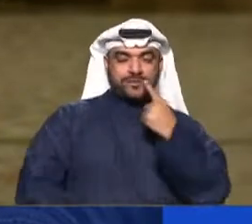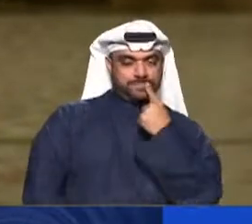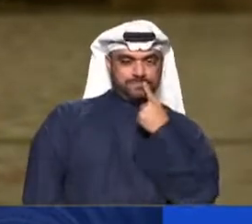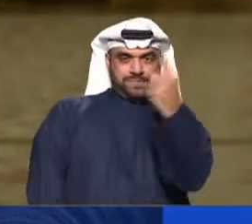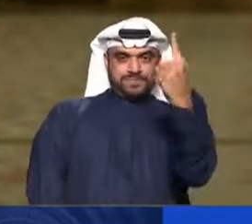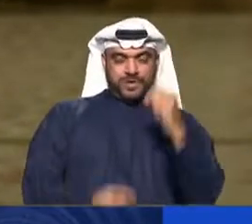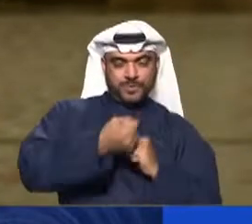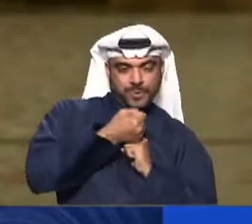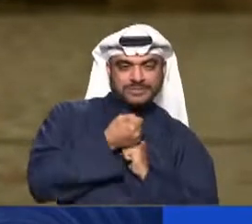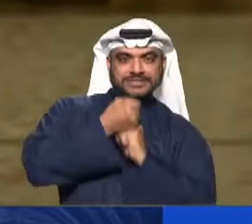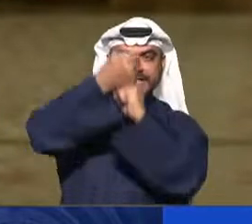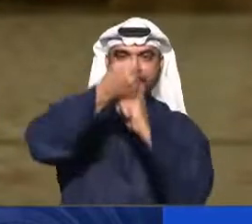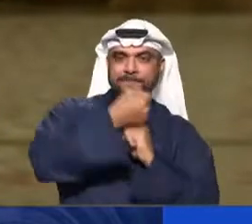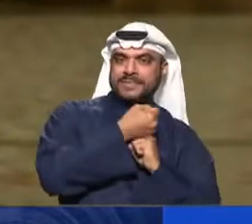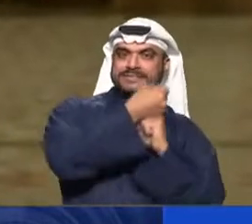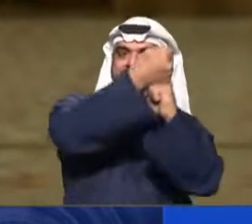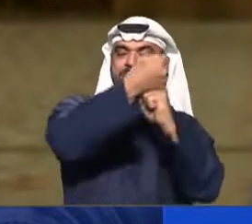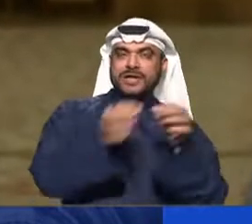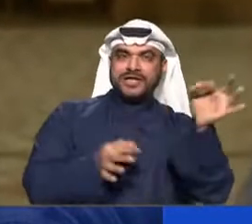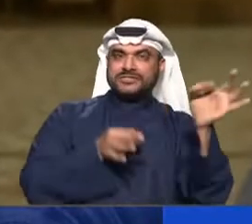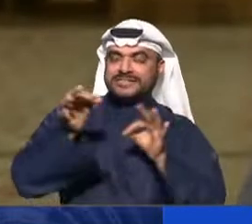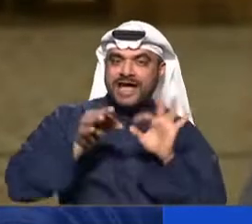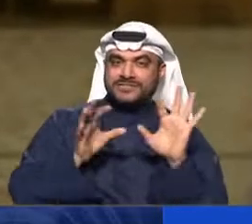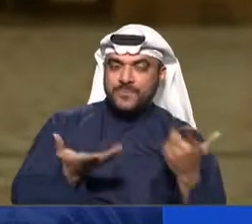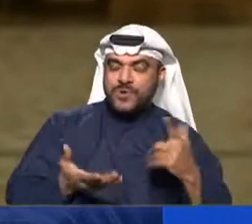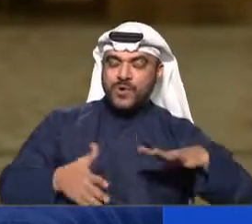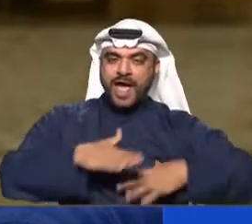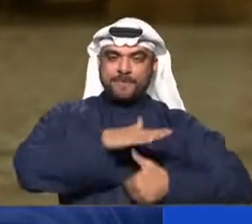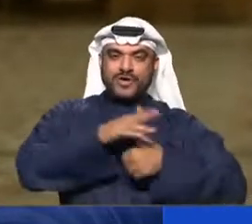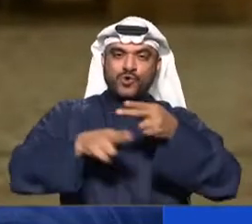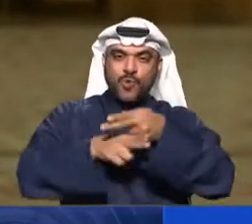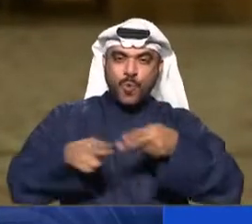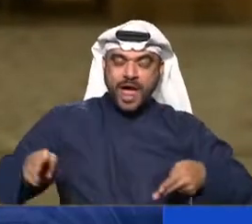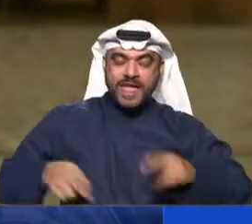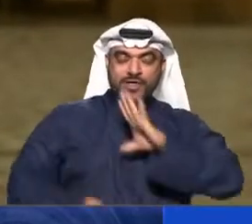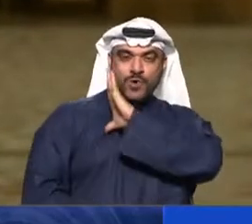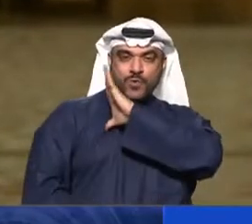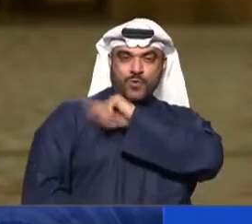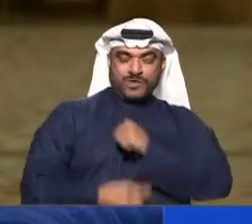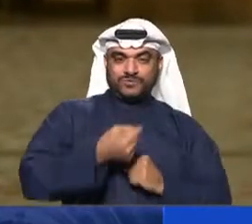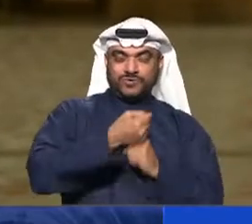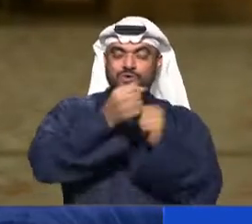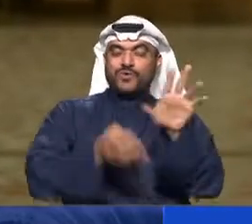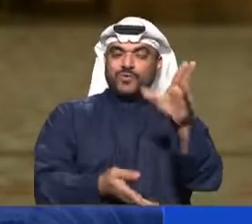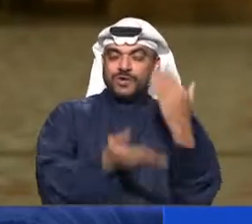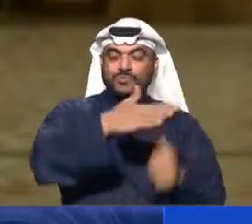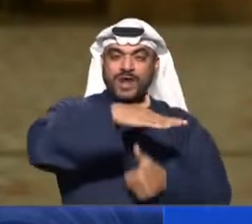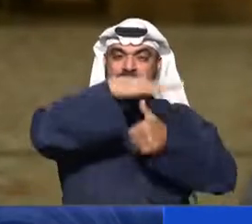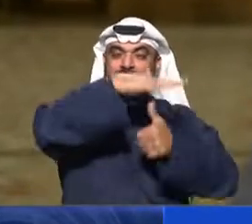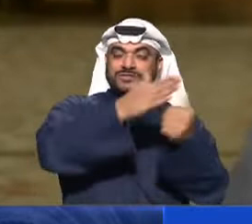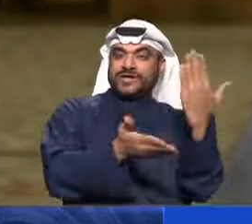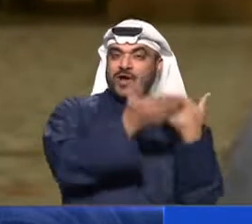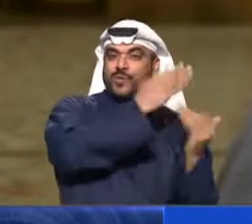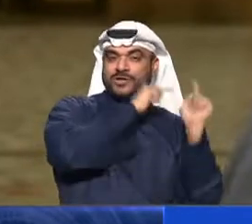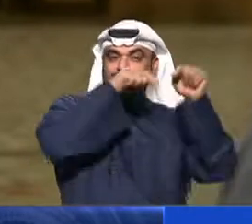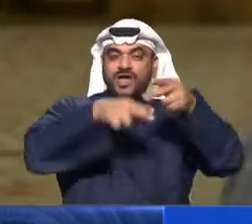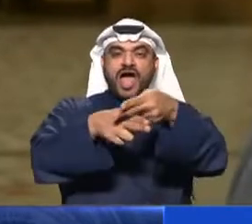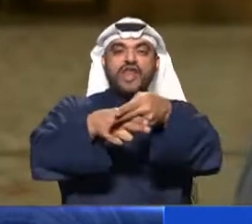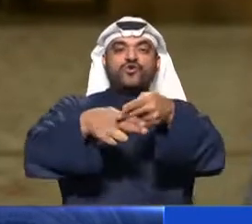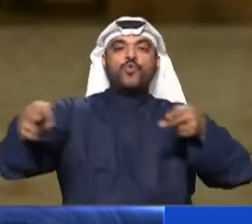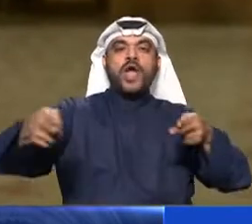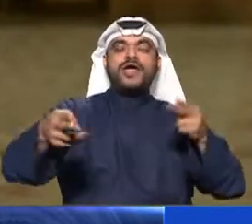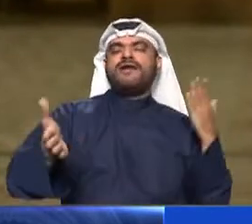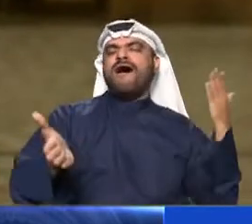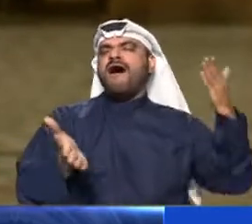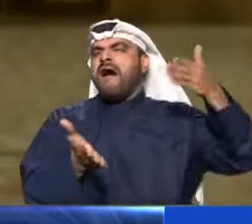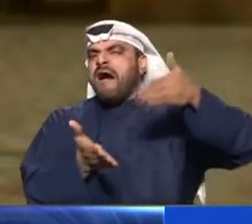تجسيد وتمثيل لسياسة حضرة صاحب السمو أمير البلاد ومن سبقه من أمراء الكويت، في أن الكويت هي آخر